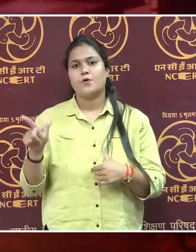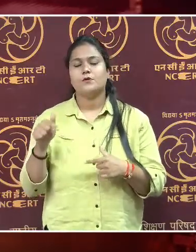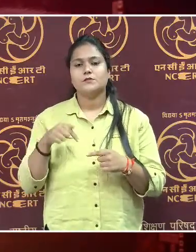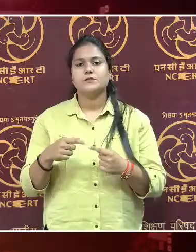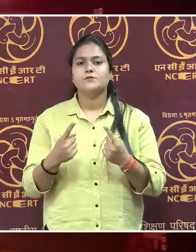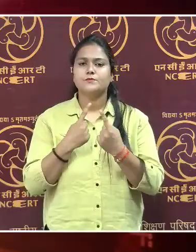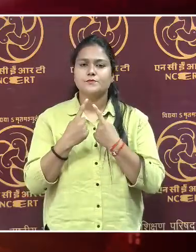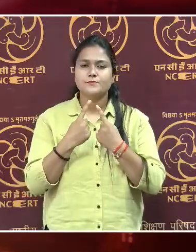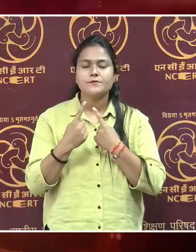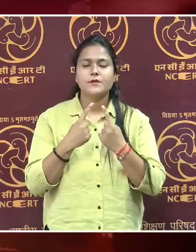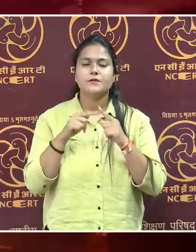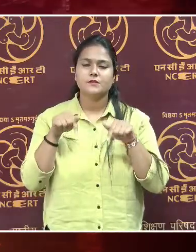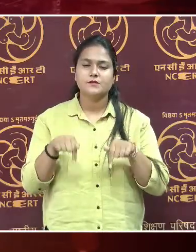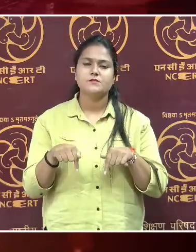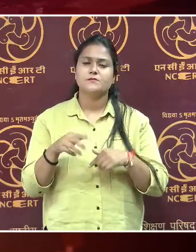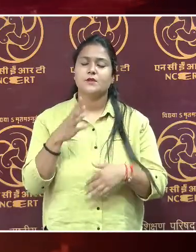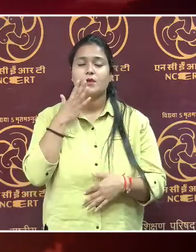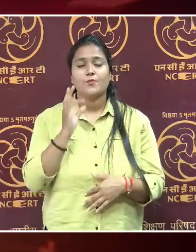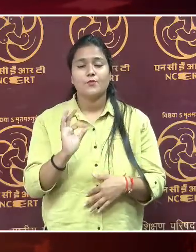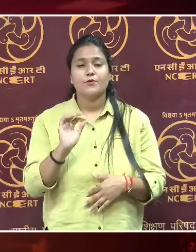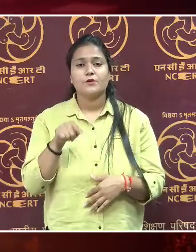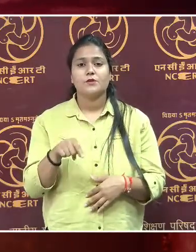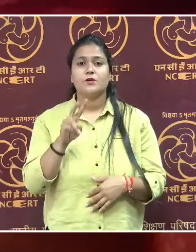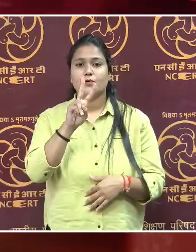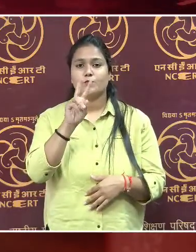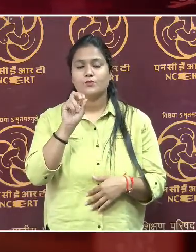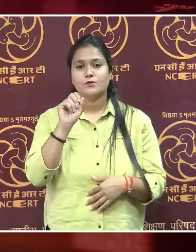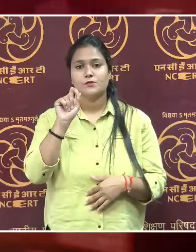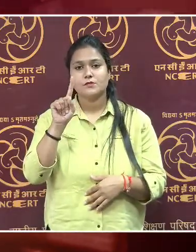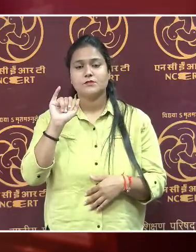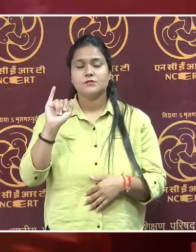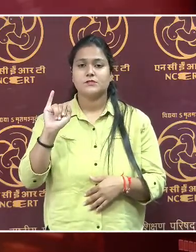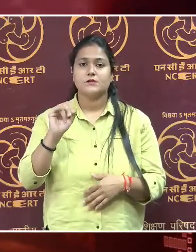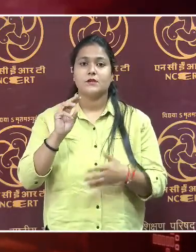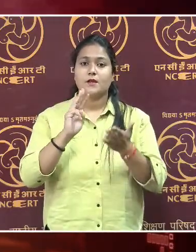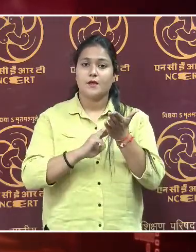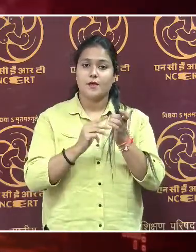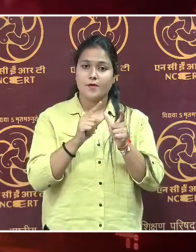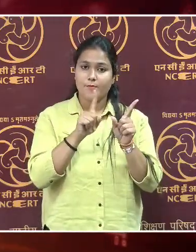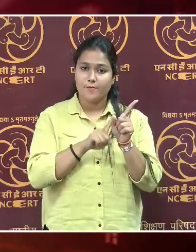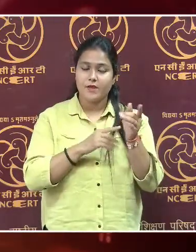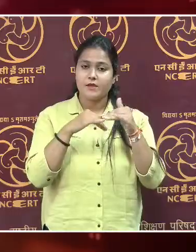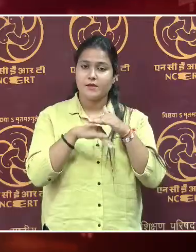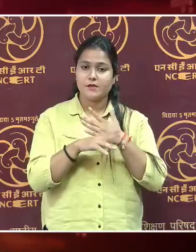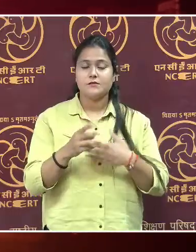of Persons with Disabilities Act 2016 जो कि मई 2017 में इम्प्लीमेंट किया गया था,